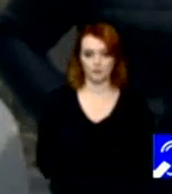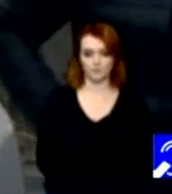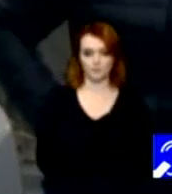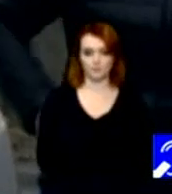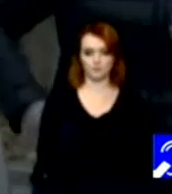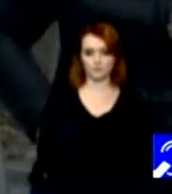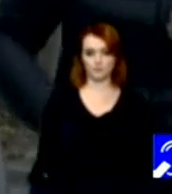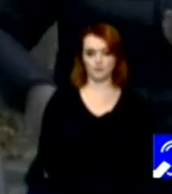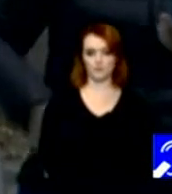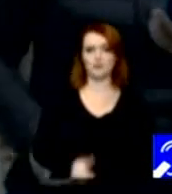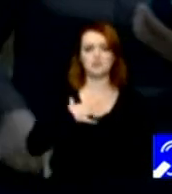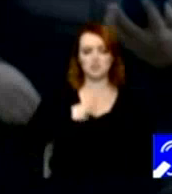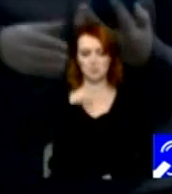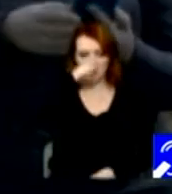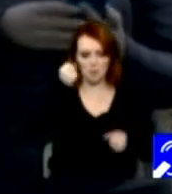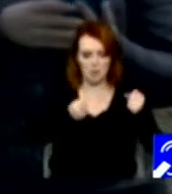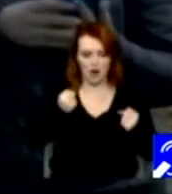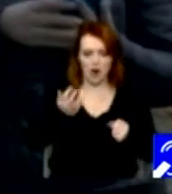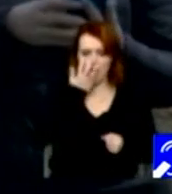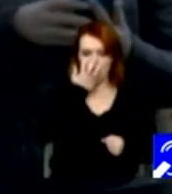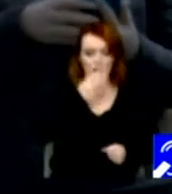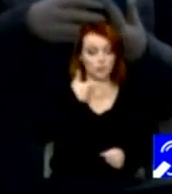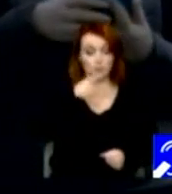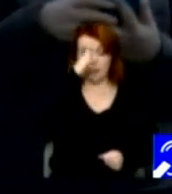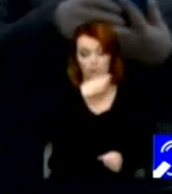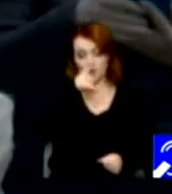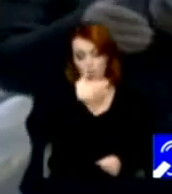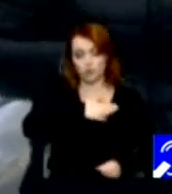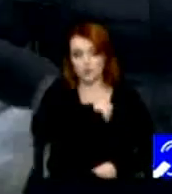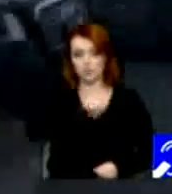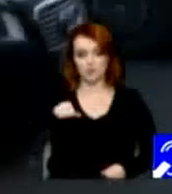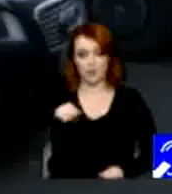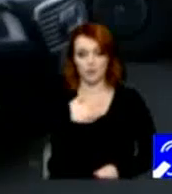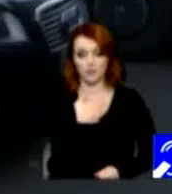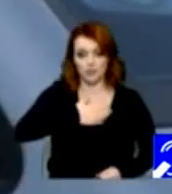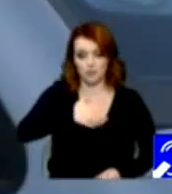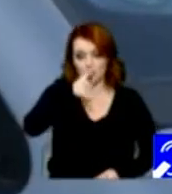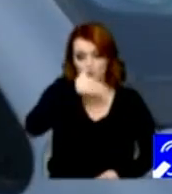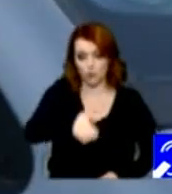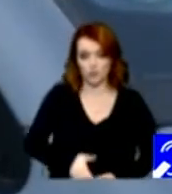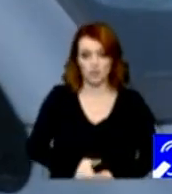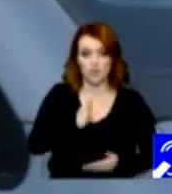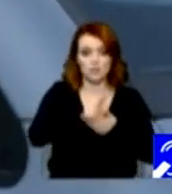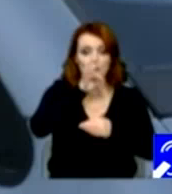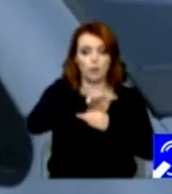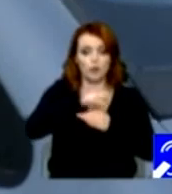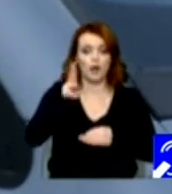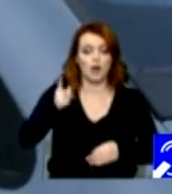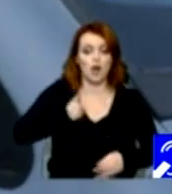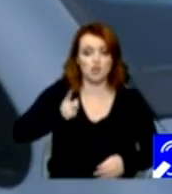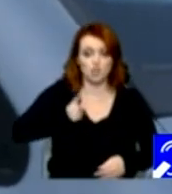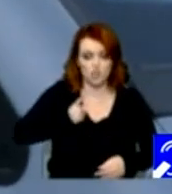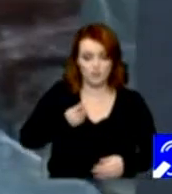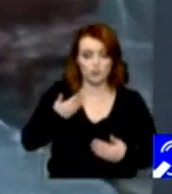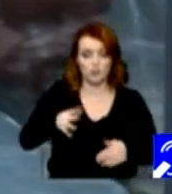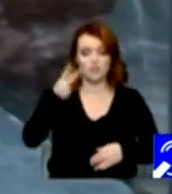zicem Din ce cauză saturația mică 50 fără oxigenul sunt bolnavi care așteaptă de peste